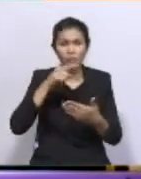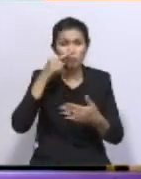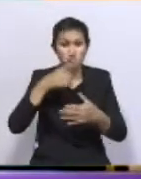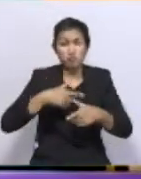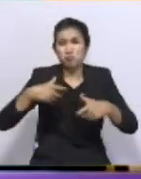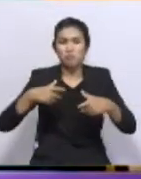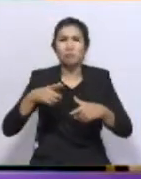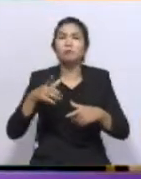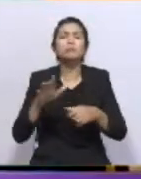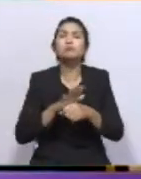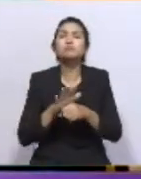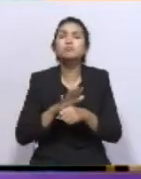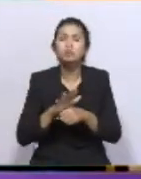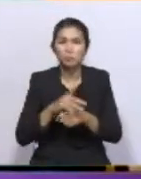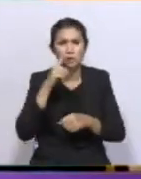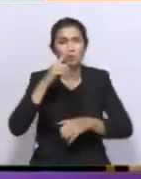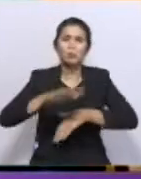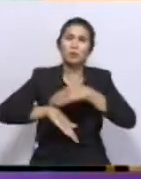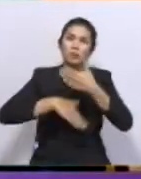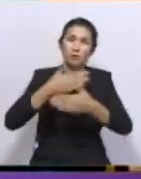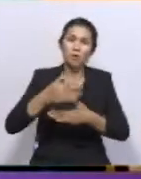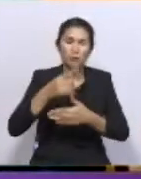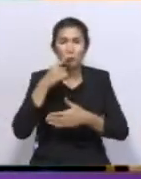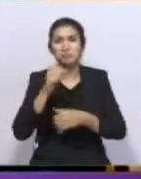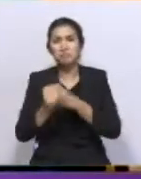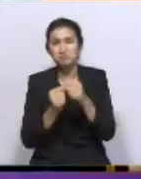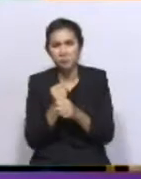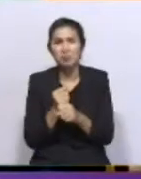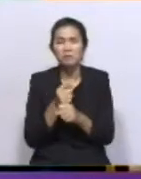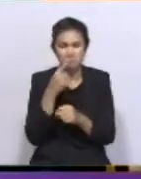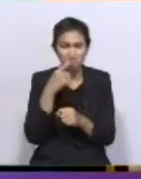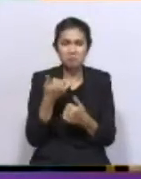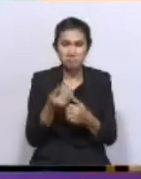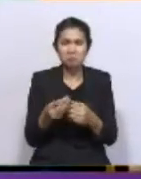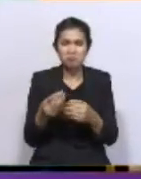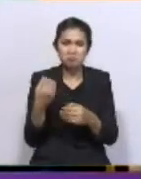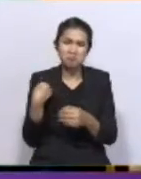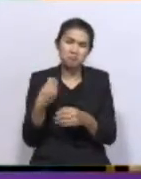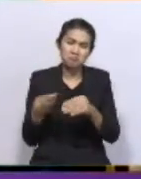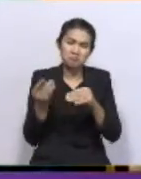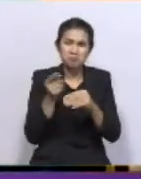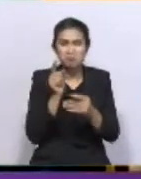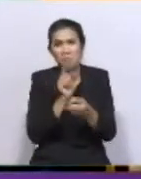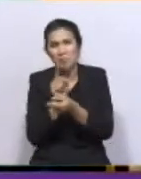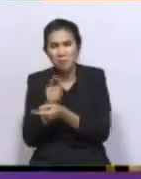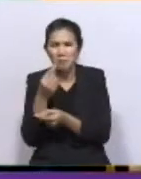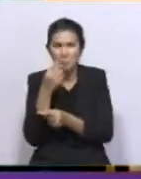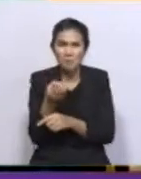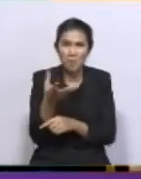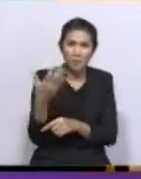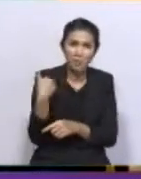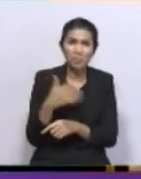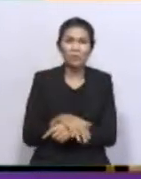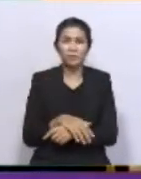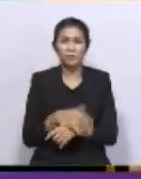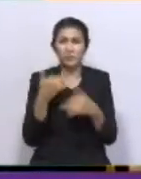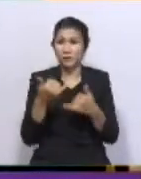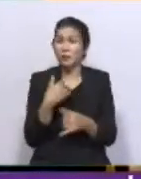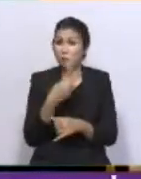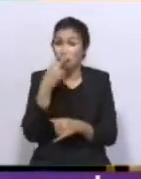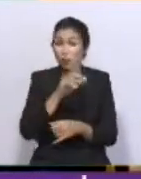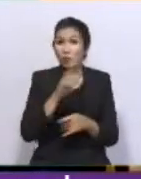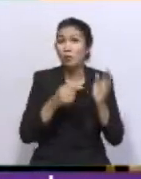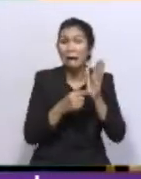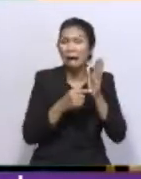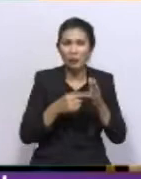นะครับโอกาสการเจริญเติบโตสูงแต่ละปีก็มีมากนะครับ อย่างเช่นตอนนี้เราไปดูเวียดน